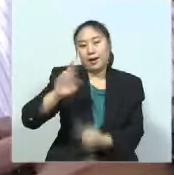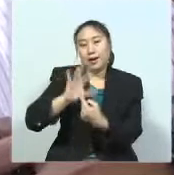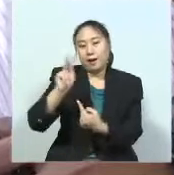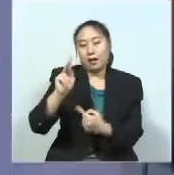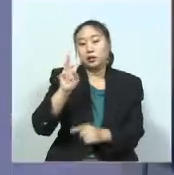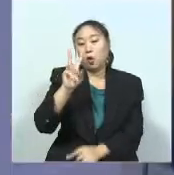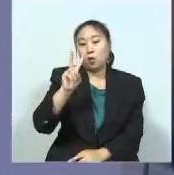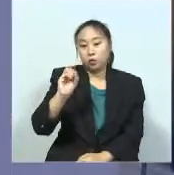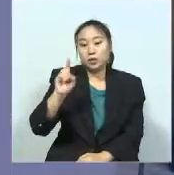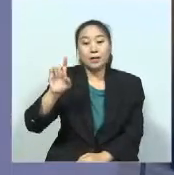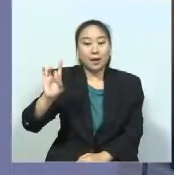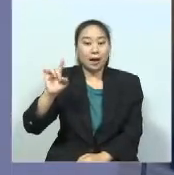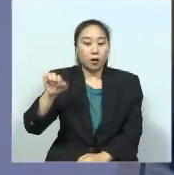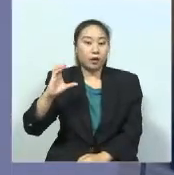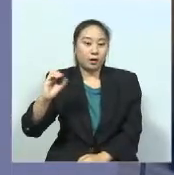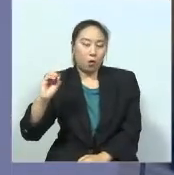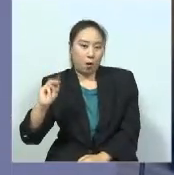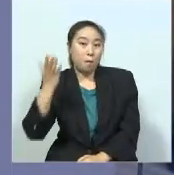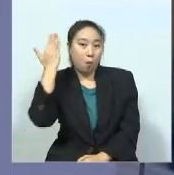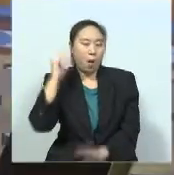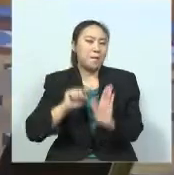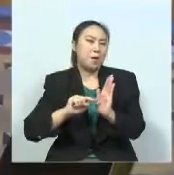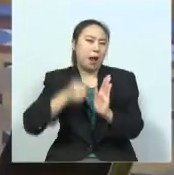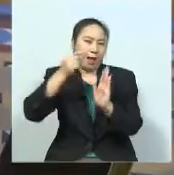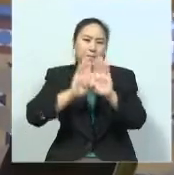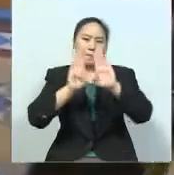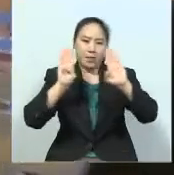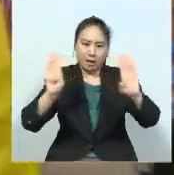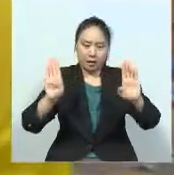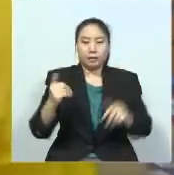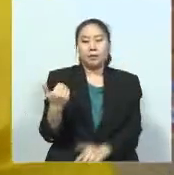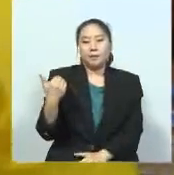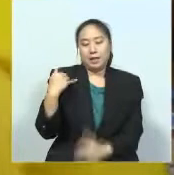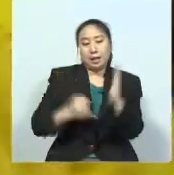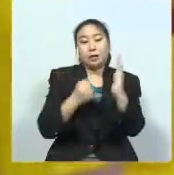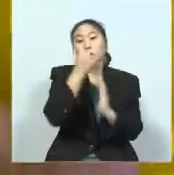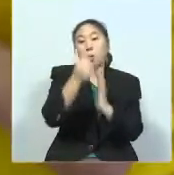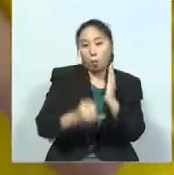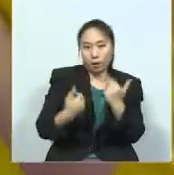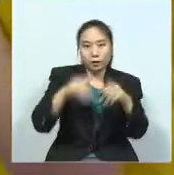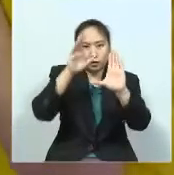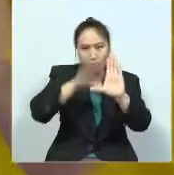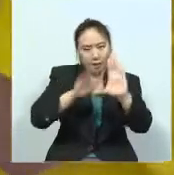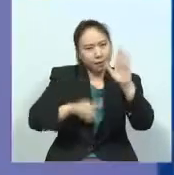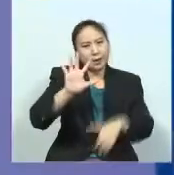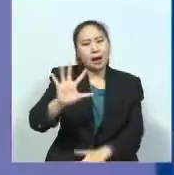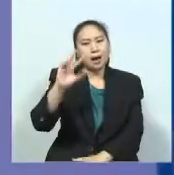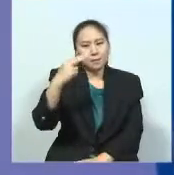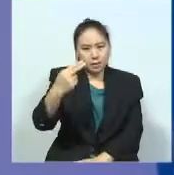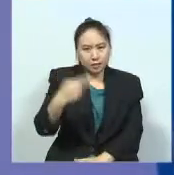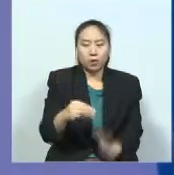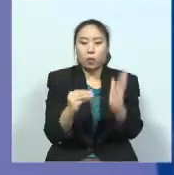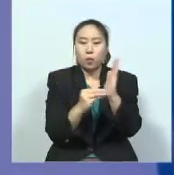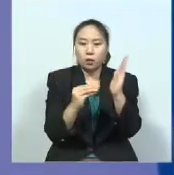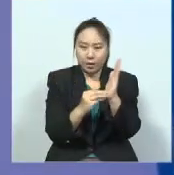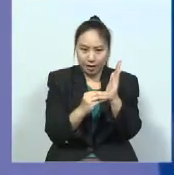www.bikeunairak2018.com ซึ่งเปิดรับลงทะเบียนเมื่อวานเป็นวันแรกค่ะในส่วนภูมิภาคมีผู้ลงทะเบียนกว่า 50,000 คนนะคะส่วนกรุงเทพม